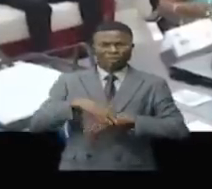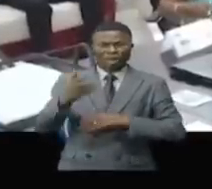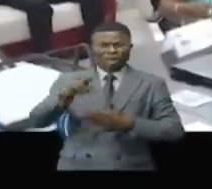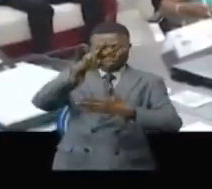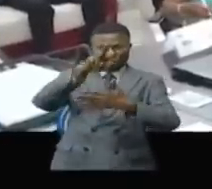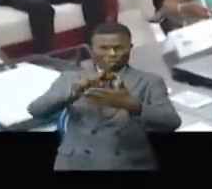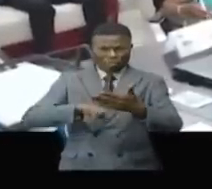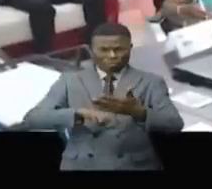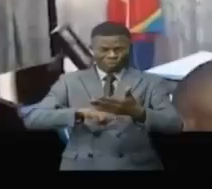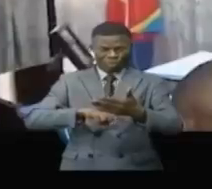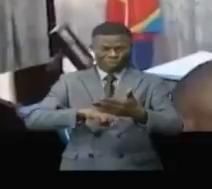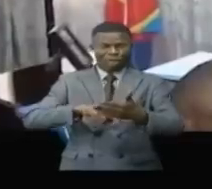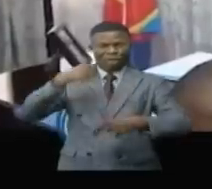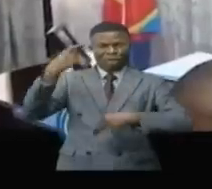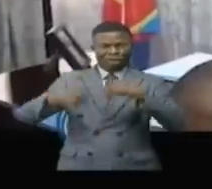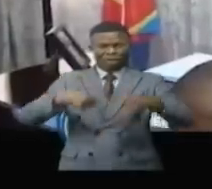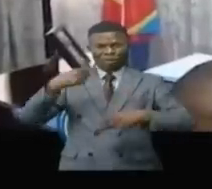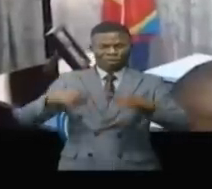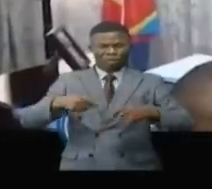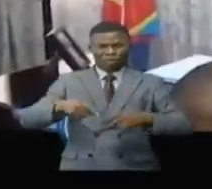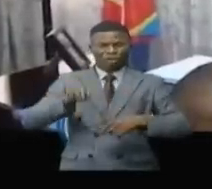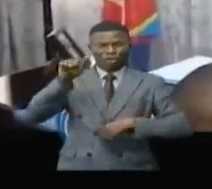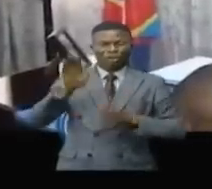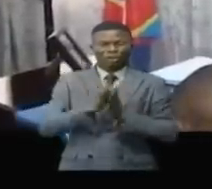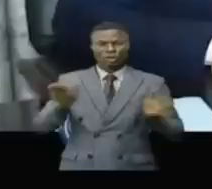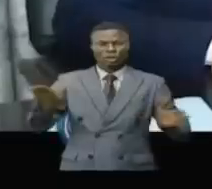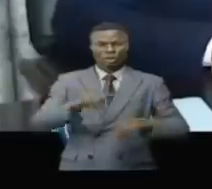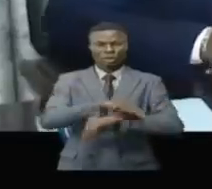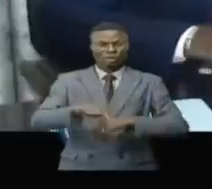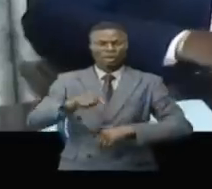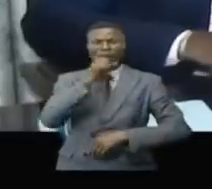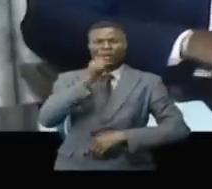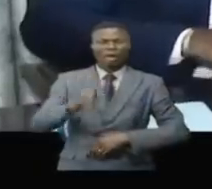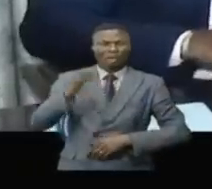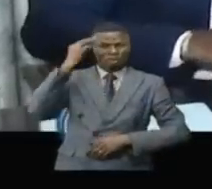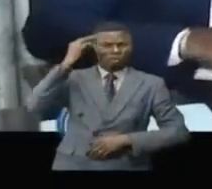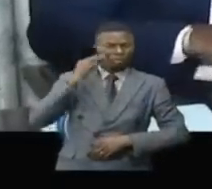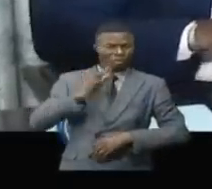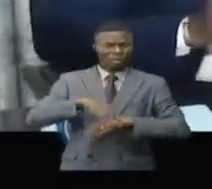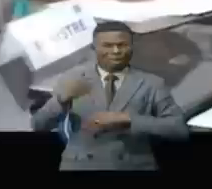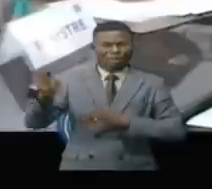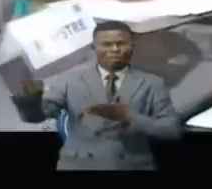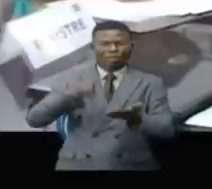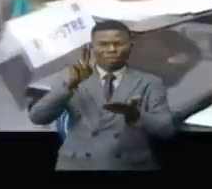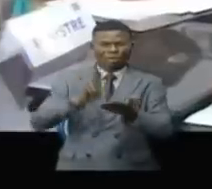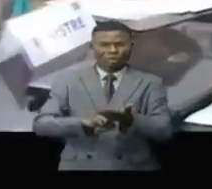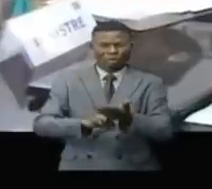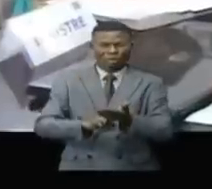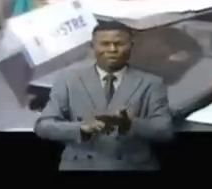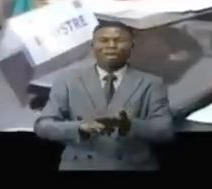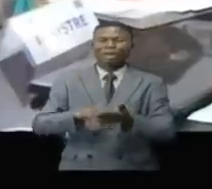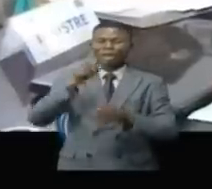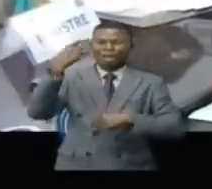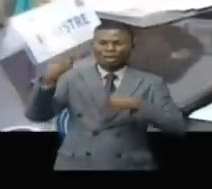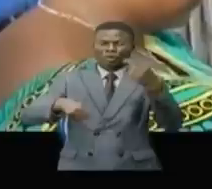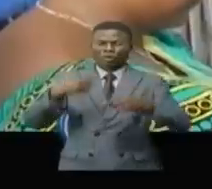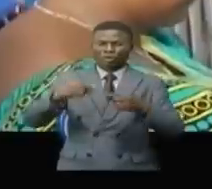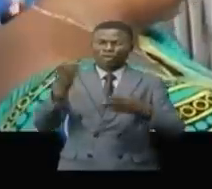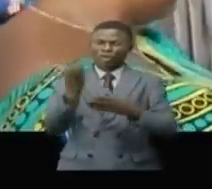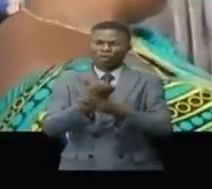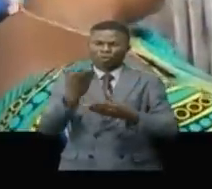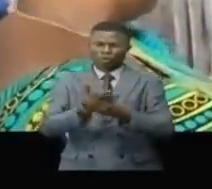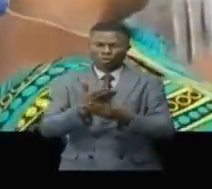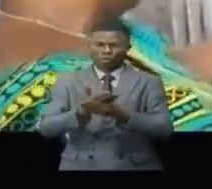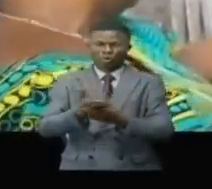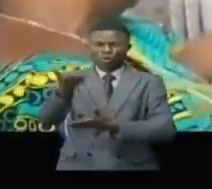du procès-verbal par le directeur de cabinet du ministre sortant, s'en est suivie la signature du procès-verbal et échange des signataires